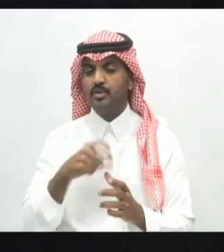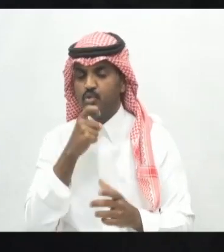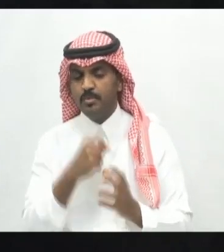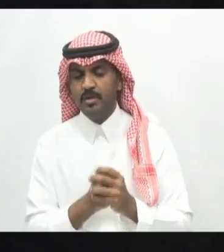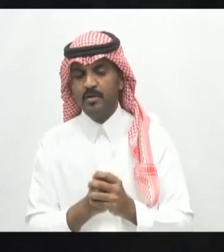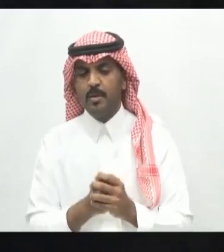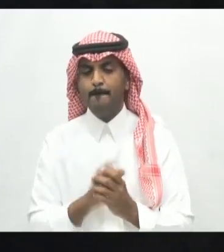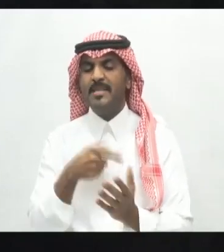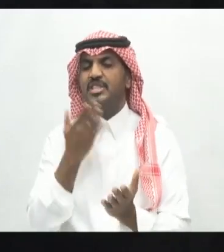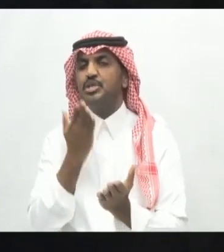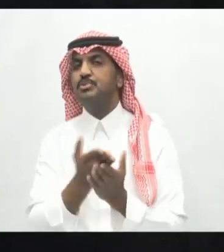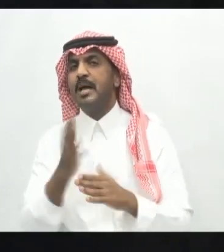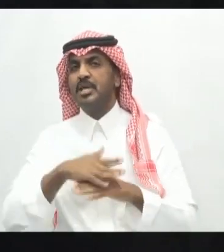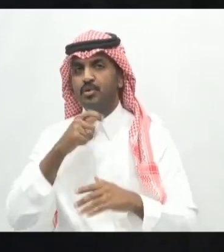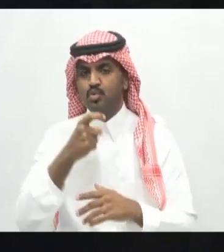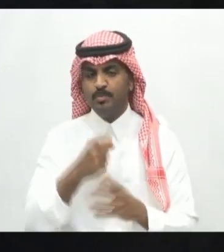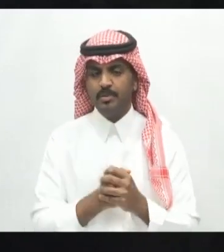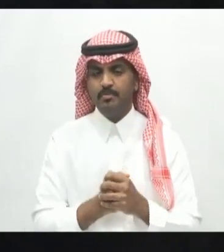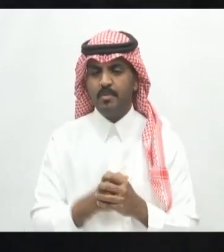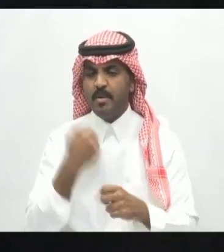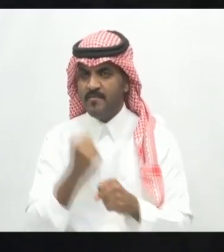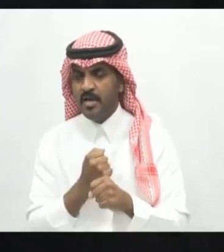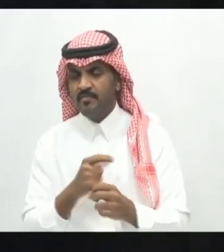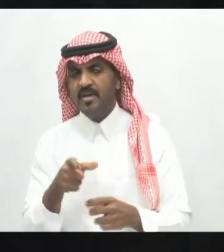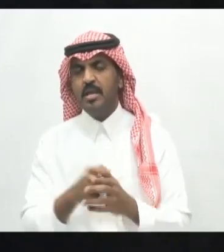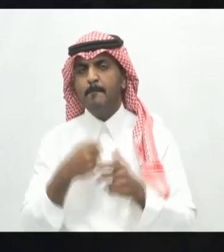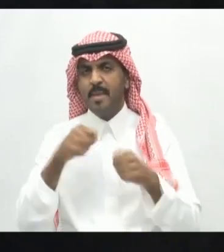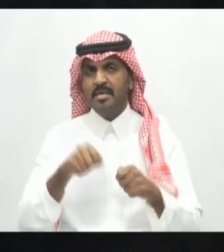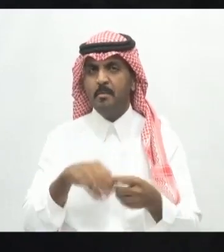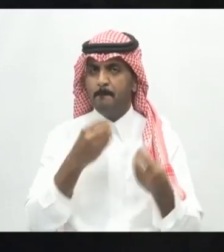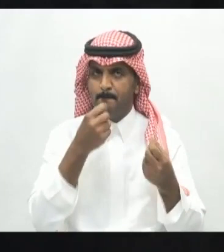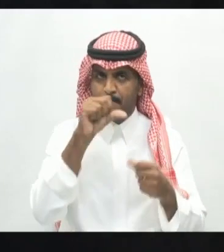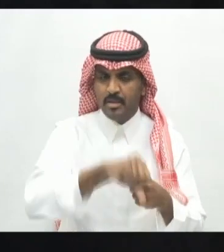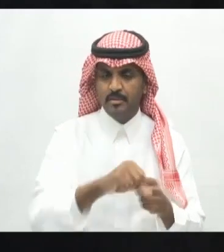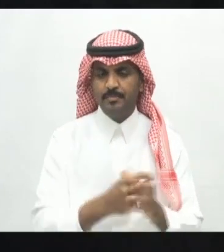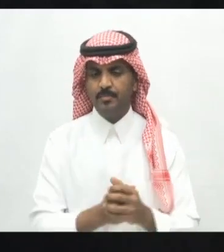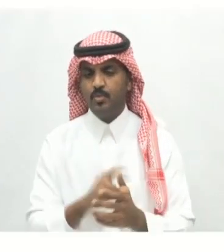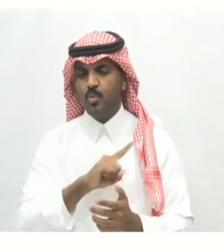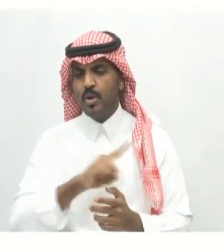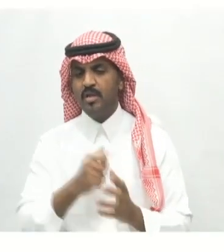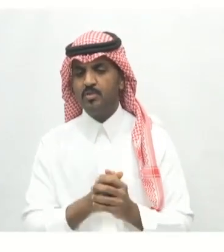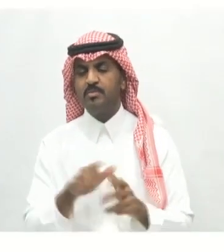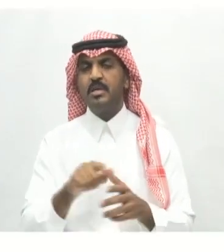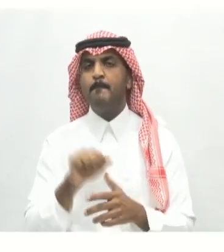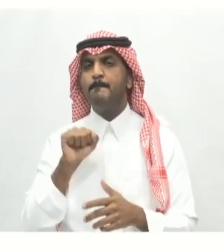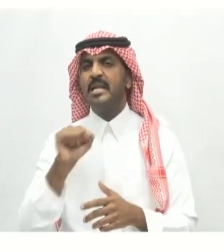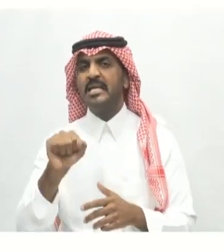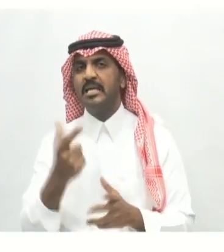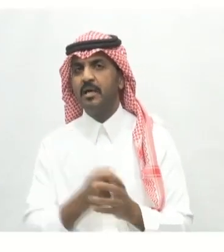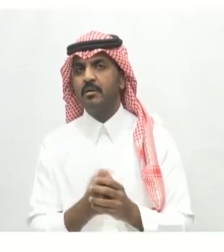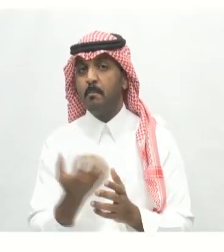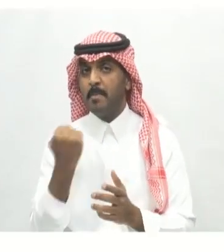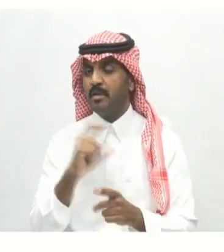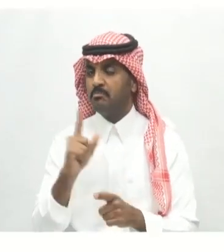حق من تجب عليه الجمعه فمن فعل ذلك فان البيع باطل ولا تثبت به الملكيه